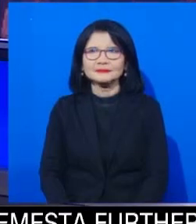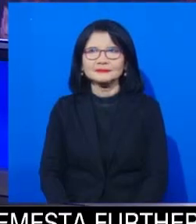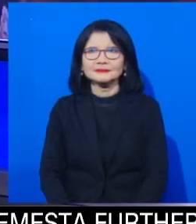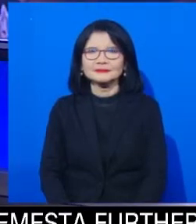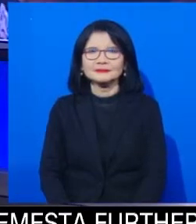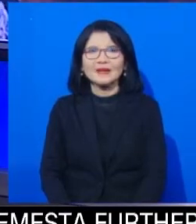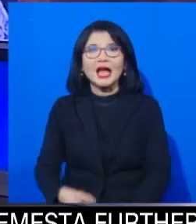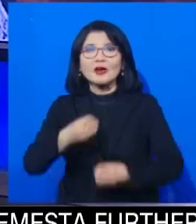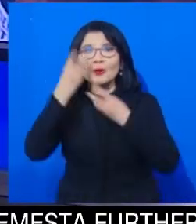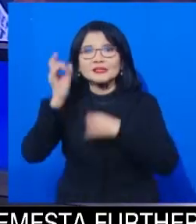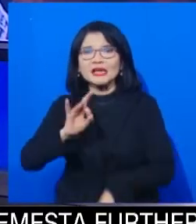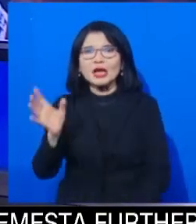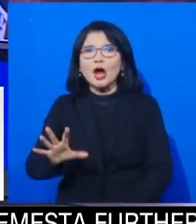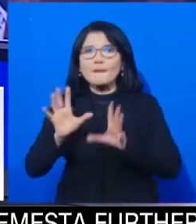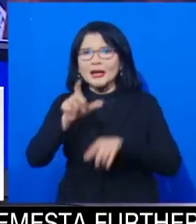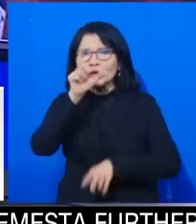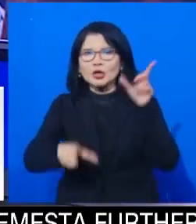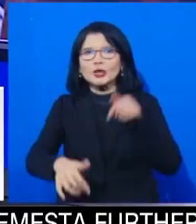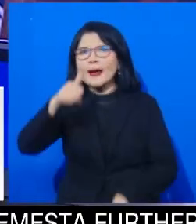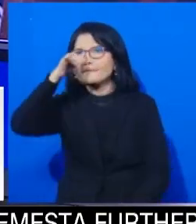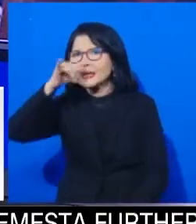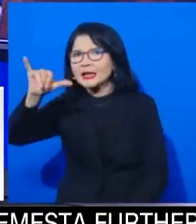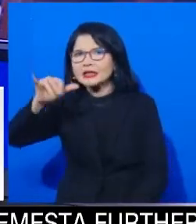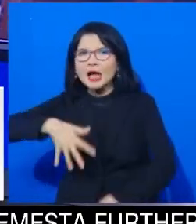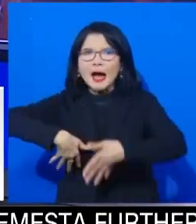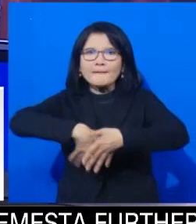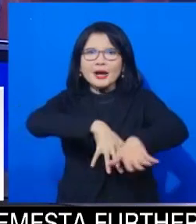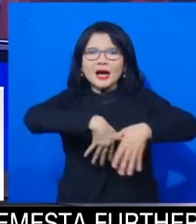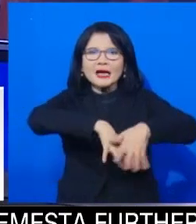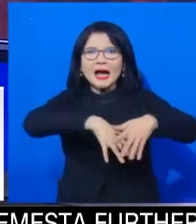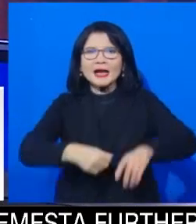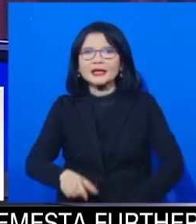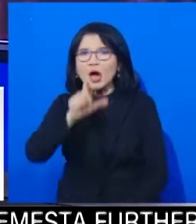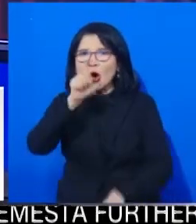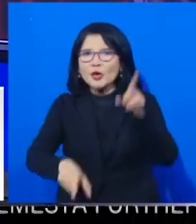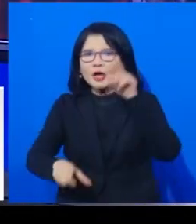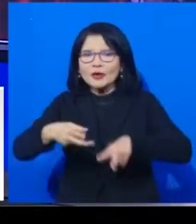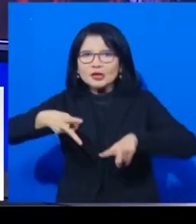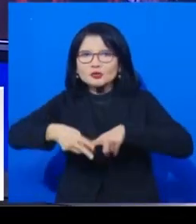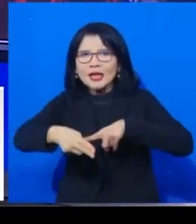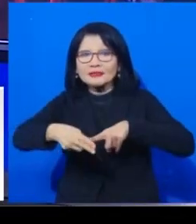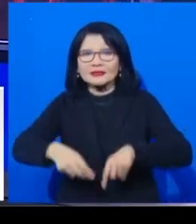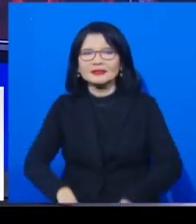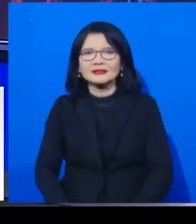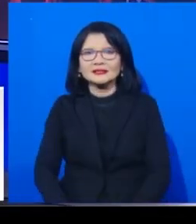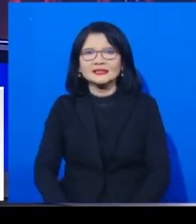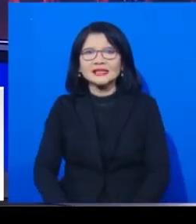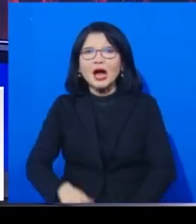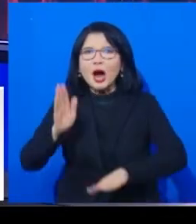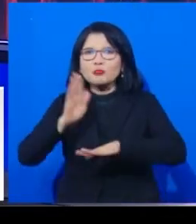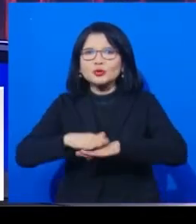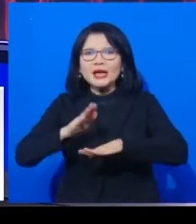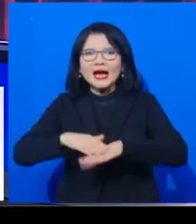Kita beralih ke informasi lain. Ratusan warga di Pandeglang, Banten ikut mengarak pengantin sunat menyitari alun-alun pusat kota. Tradisi ini dianggap sebagai